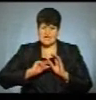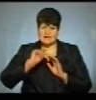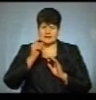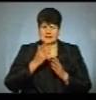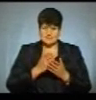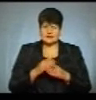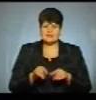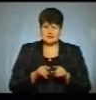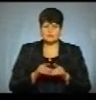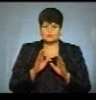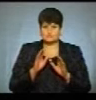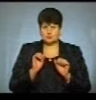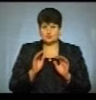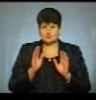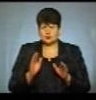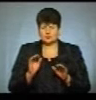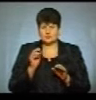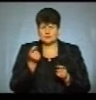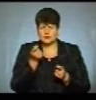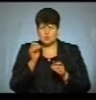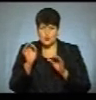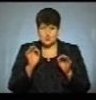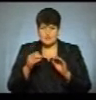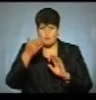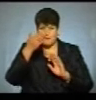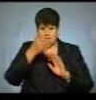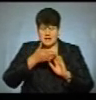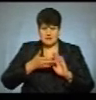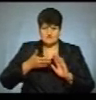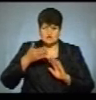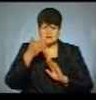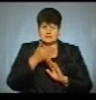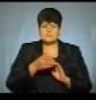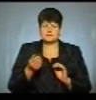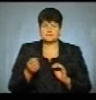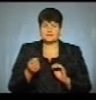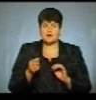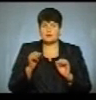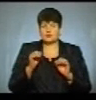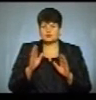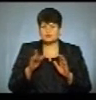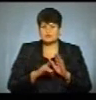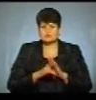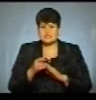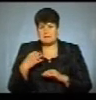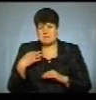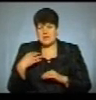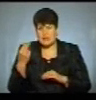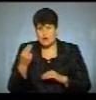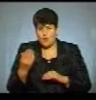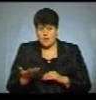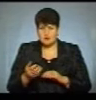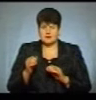теж можуть бути і острівцеві, і плівчаті, я маю на увазі нашарування на мигдаликах, можуть бути спочатку білого кольору,